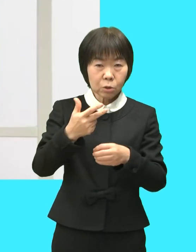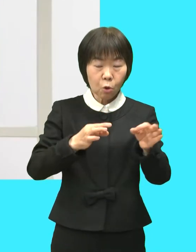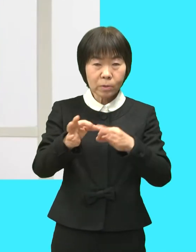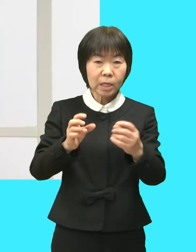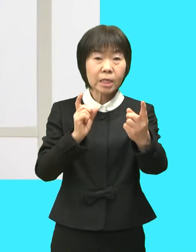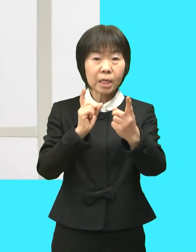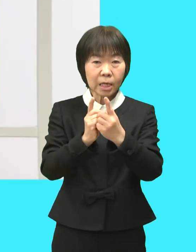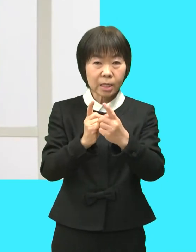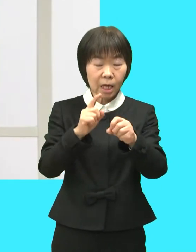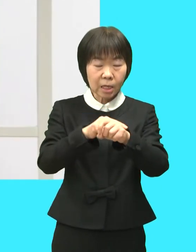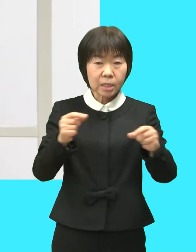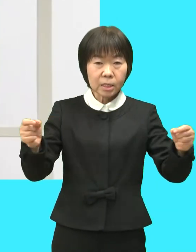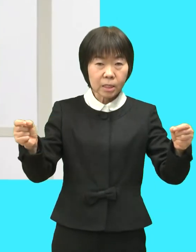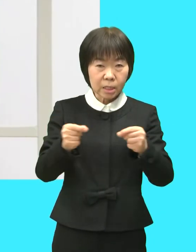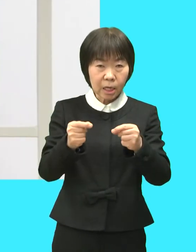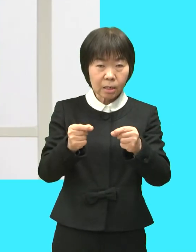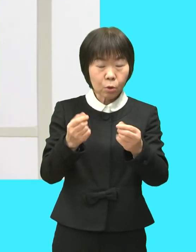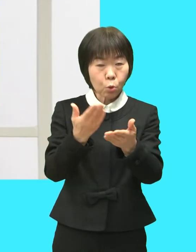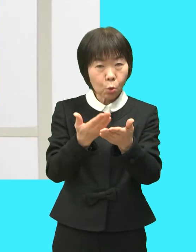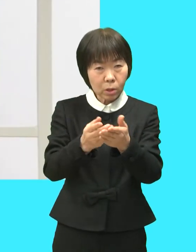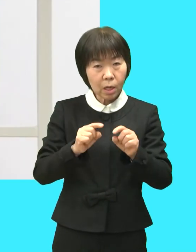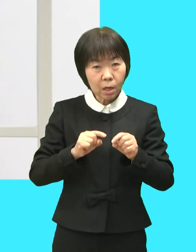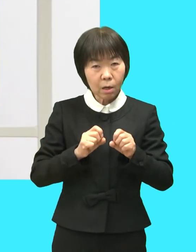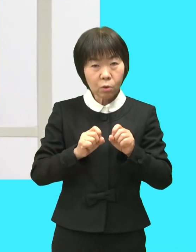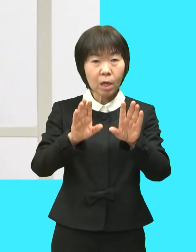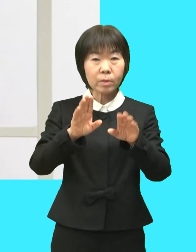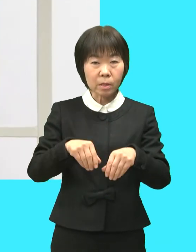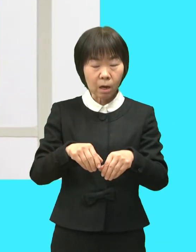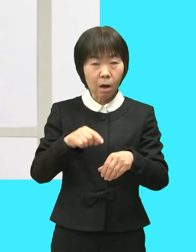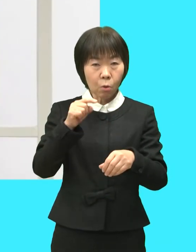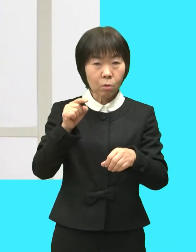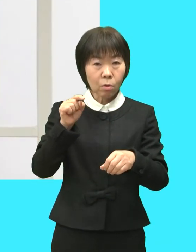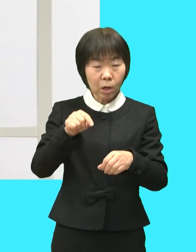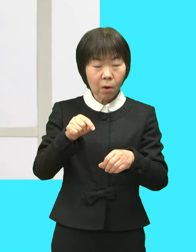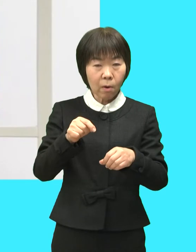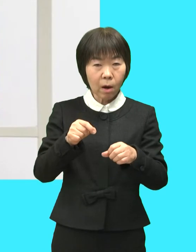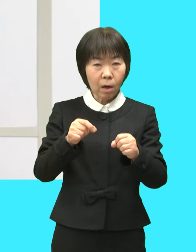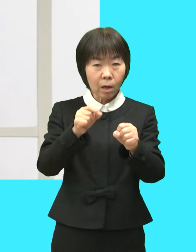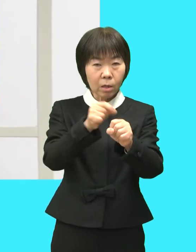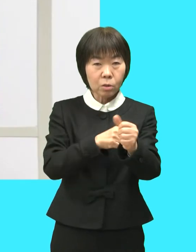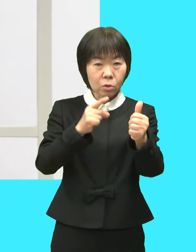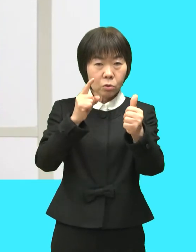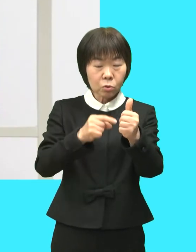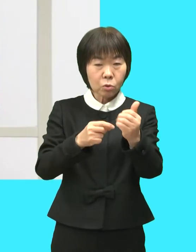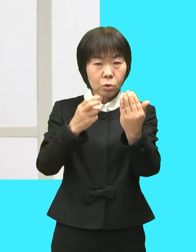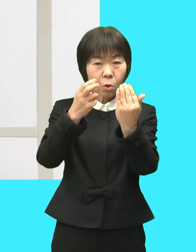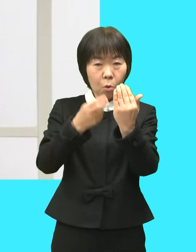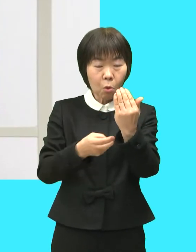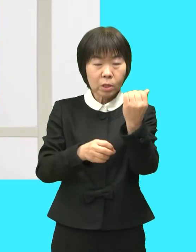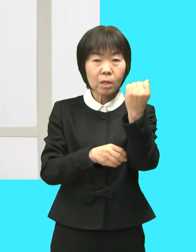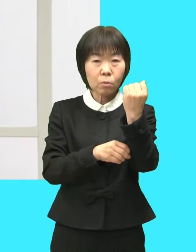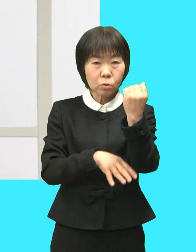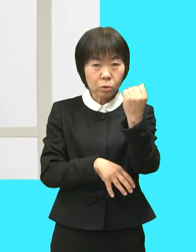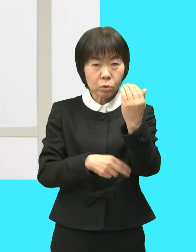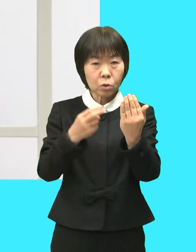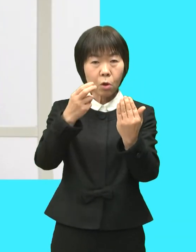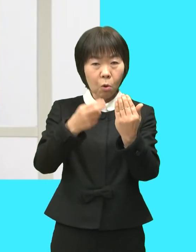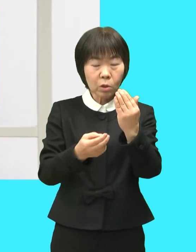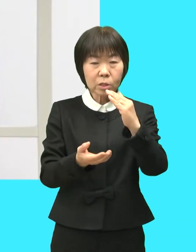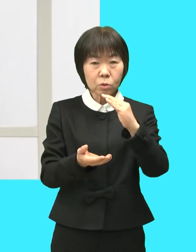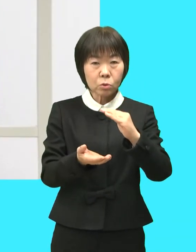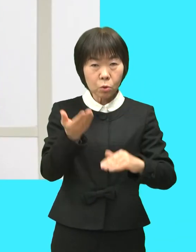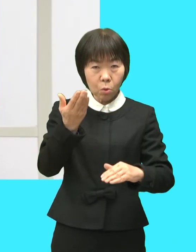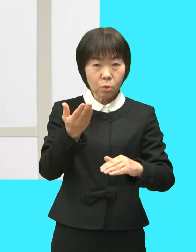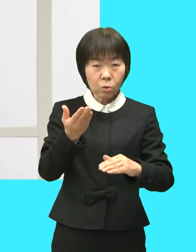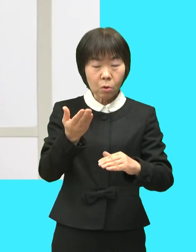に対して時間短縮要請をかけておりますが、これは特措法第24条第9項に基づく法律上の